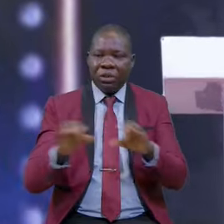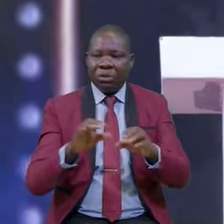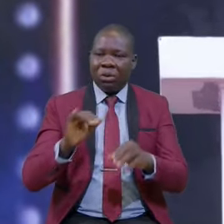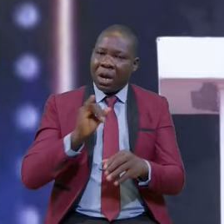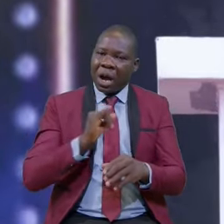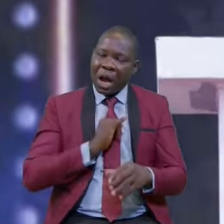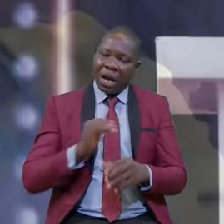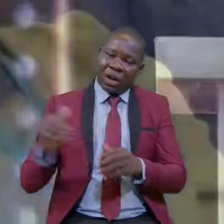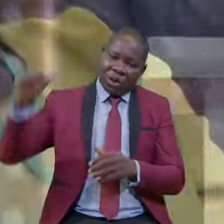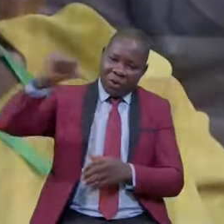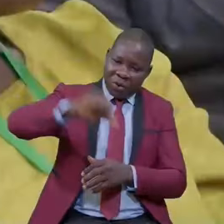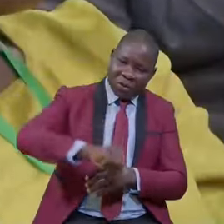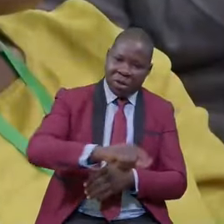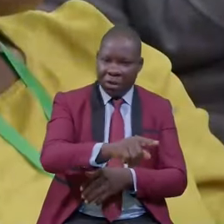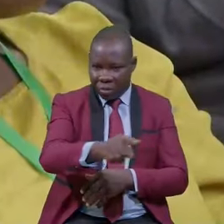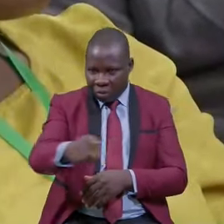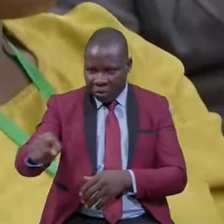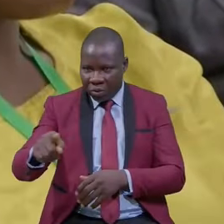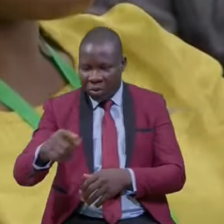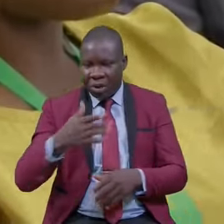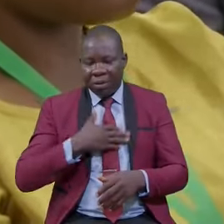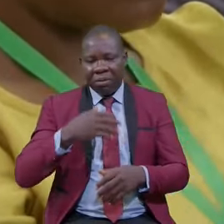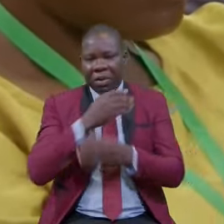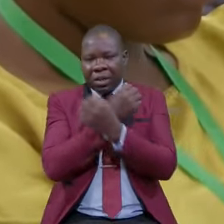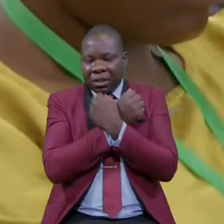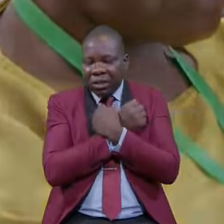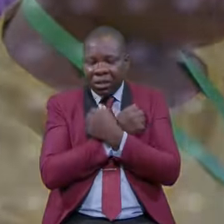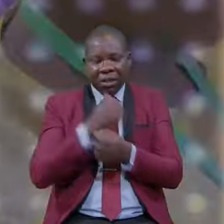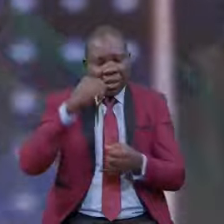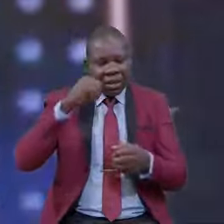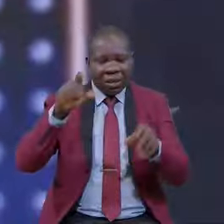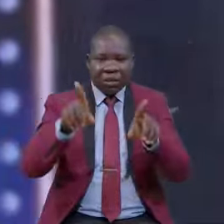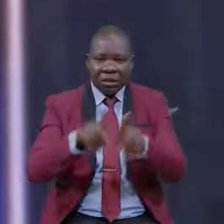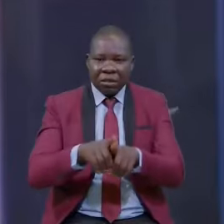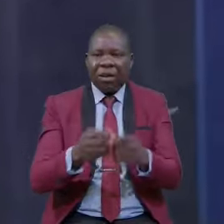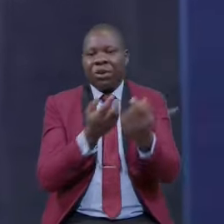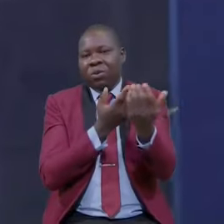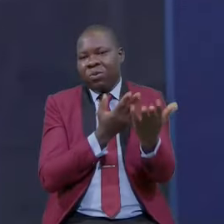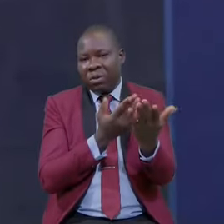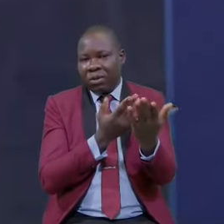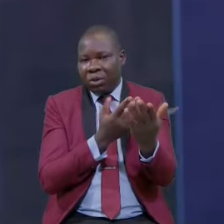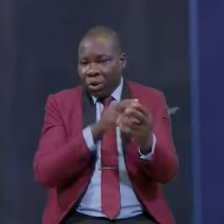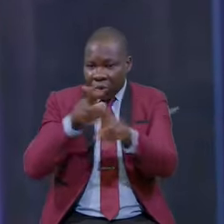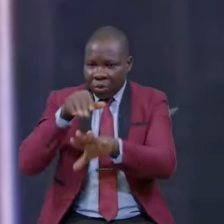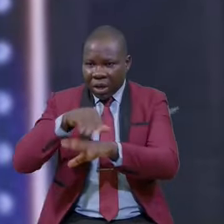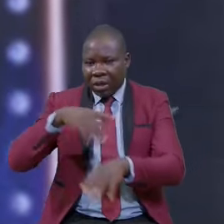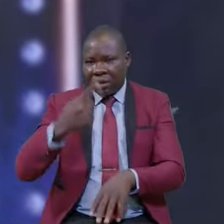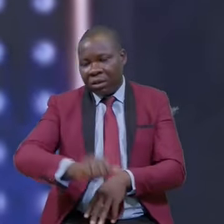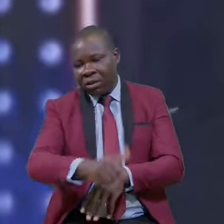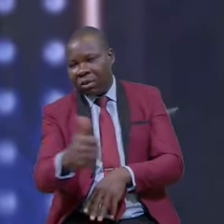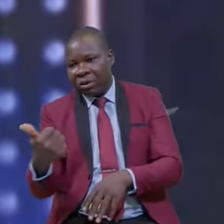Ma soeur, attends. Regarde l'autre face. Dites-moi la suite. L'autre face, c'est quoi?